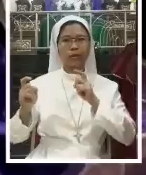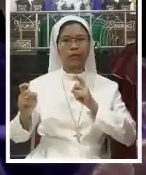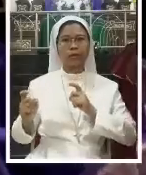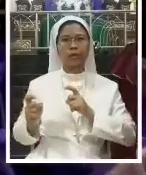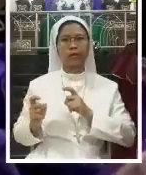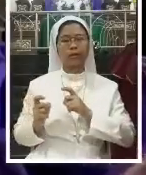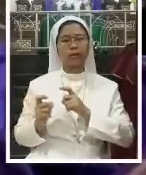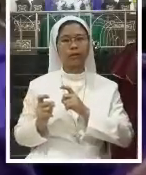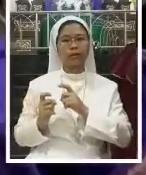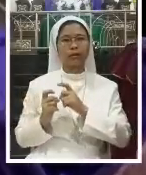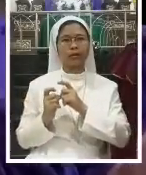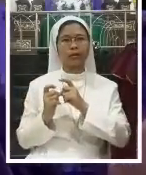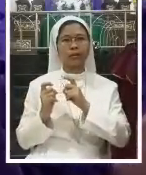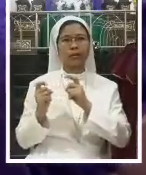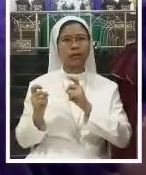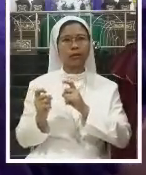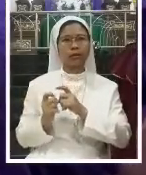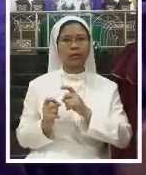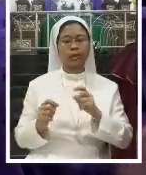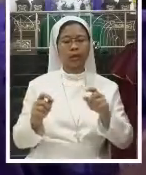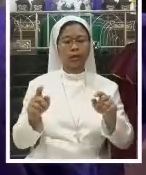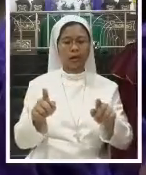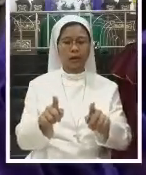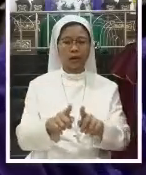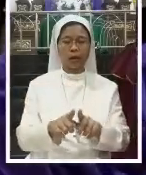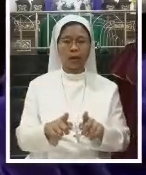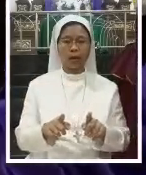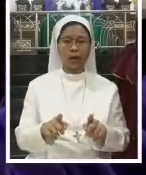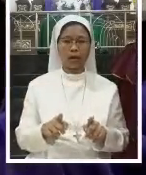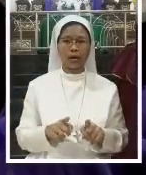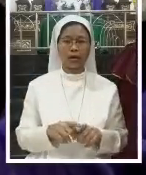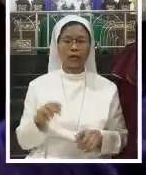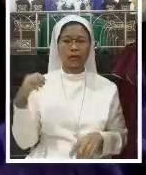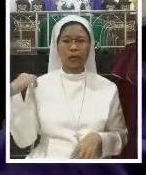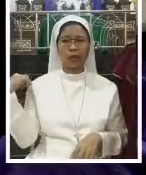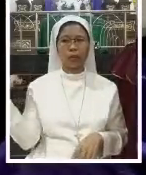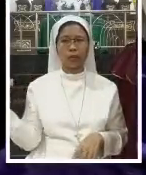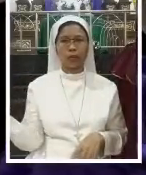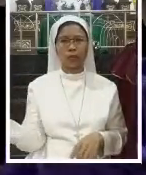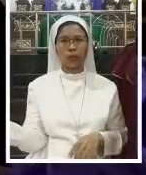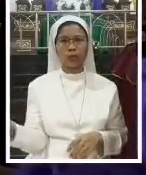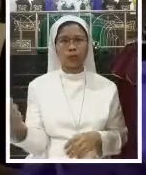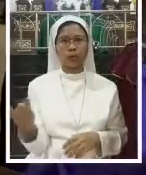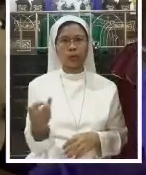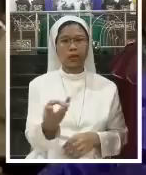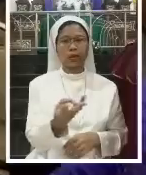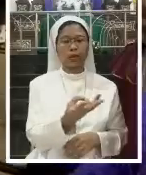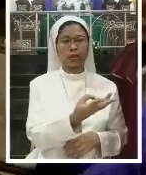Sa mga kasalanan.